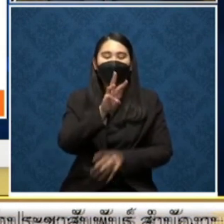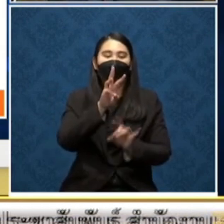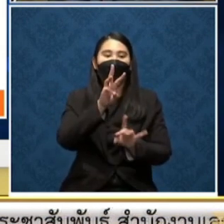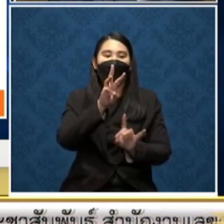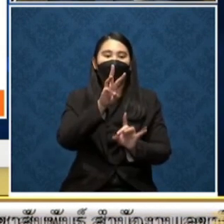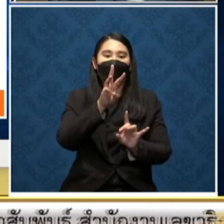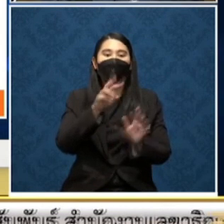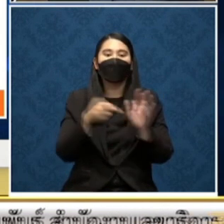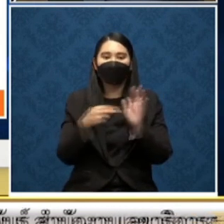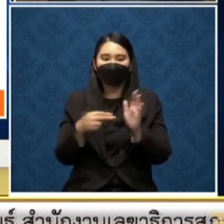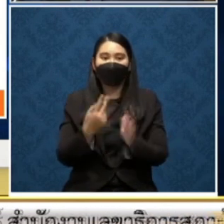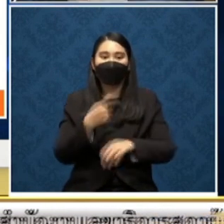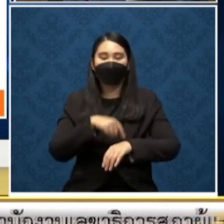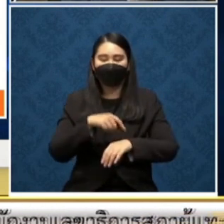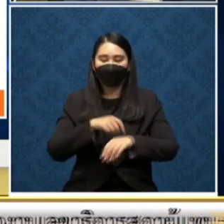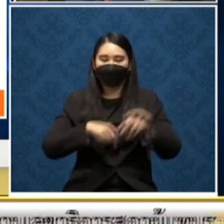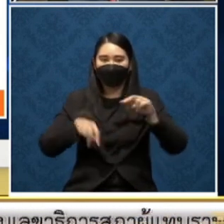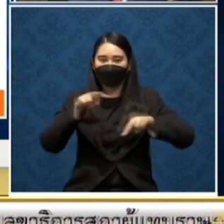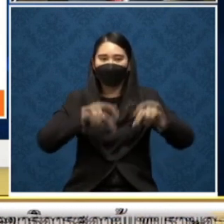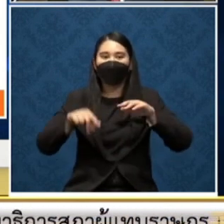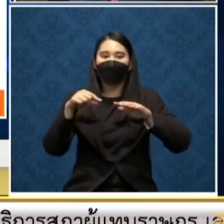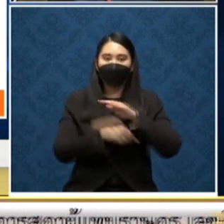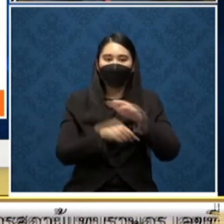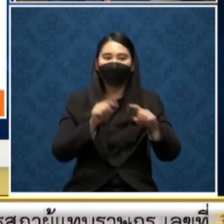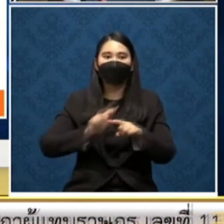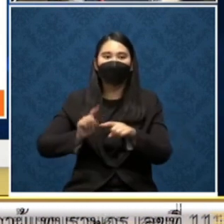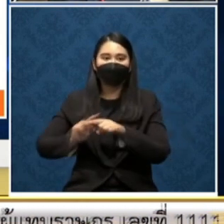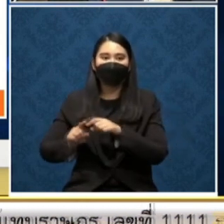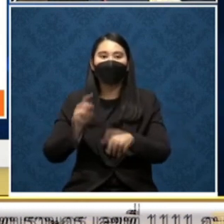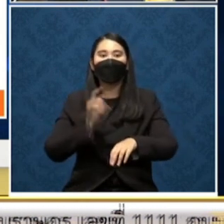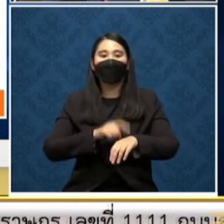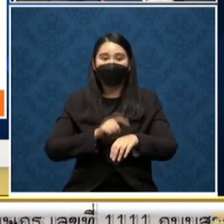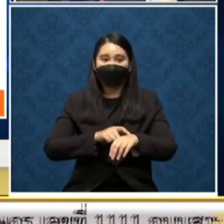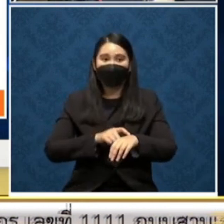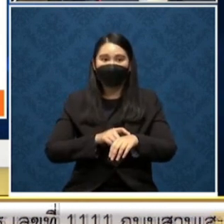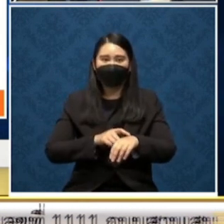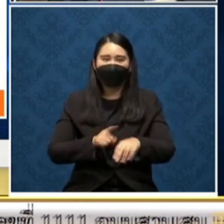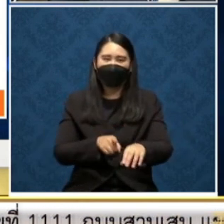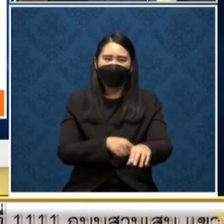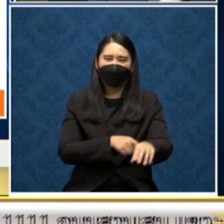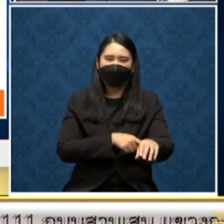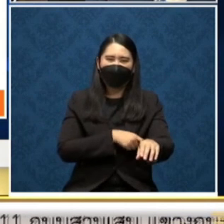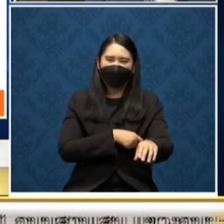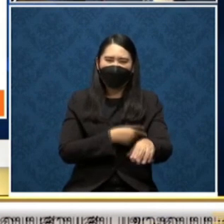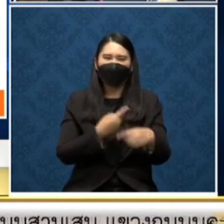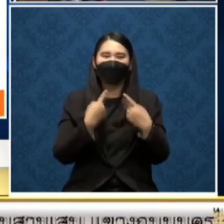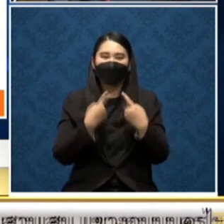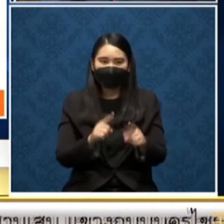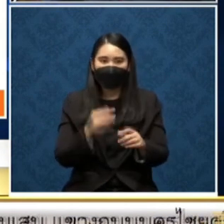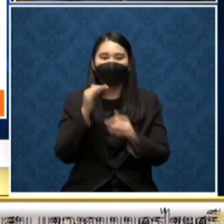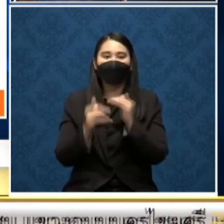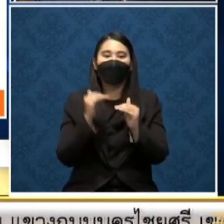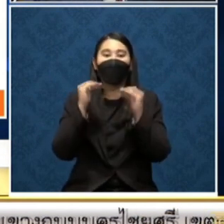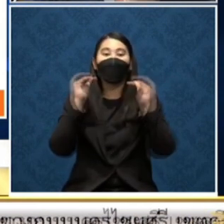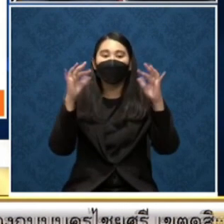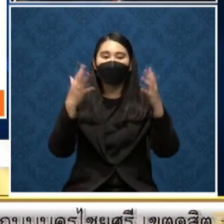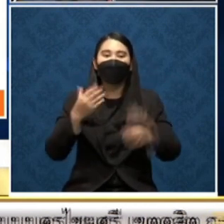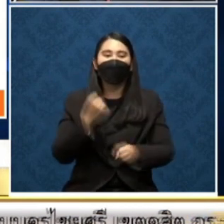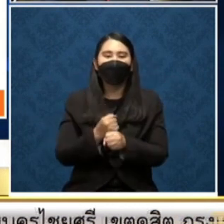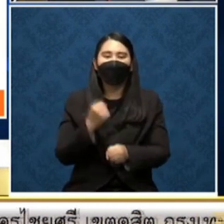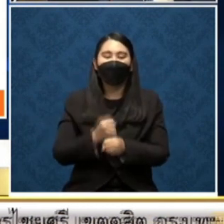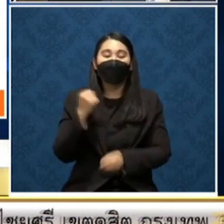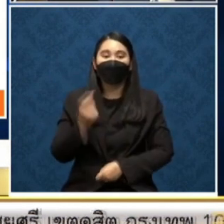นะครับชุดละแค่เพียง300นั่นแหละ390บาท1ชุดมี10ซองนะครับหากสนใจพิมพ์สนใจหรือด้านล่